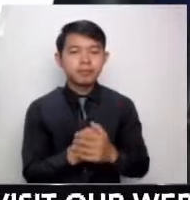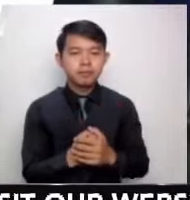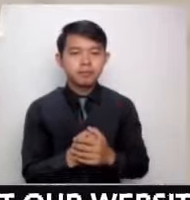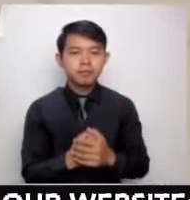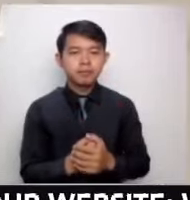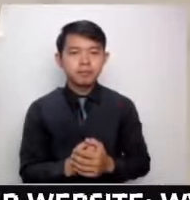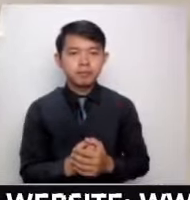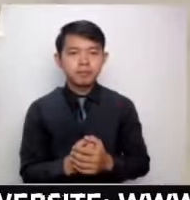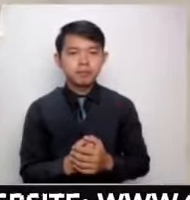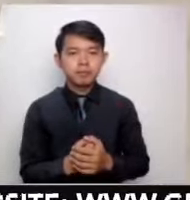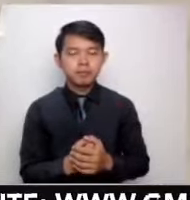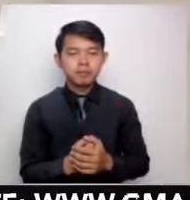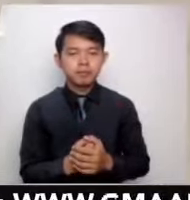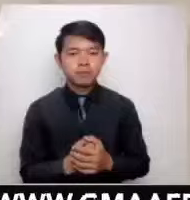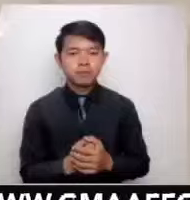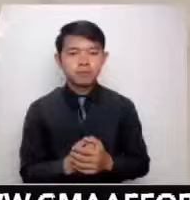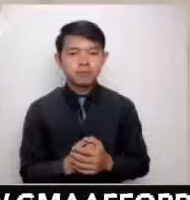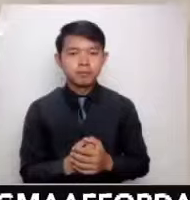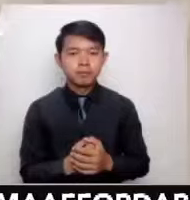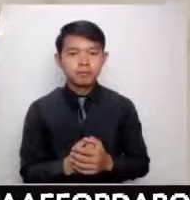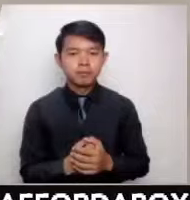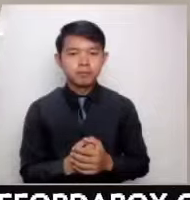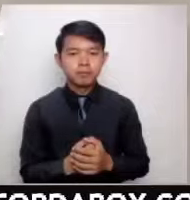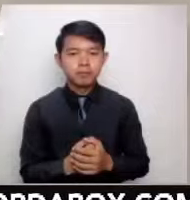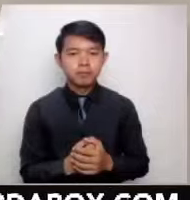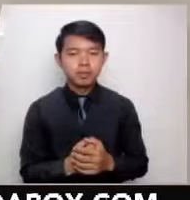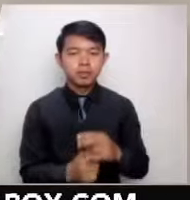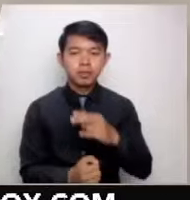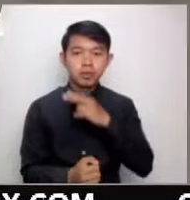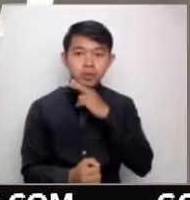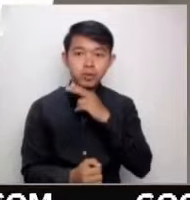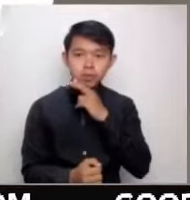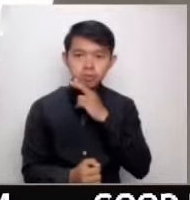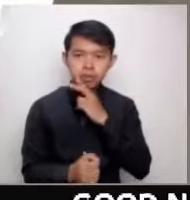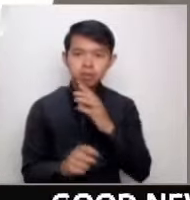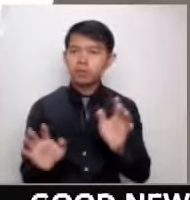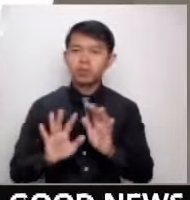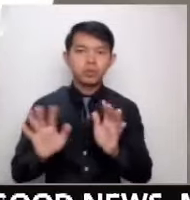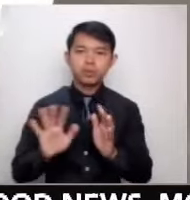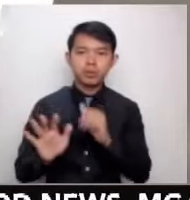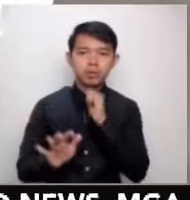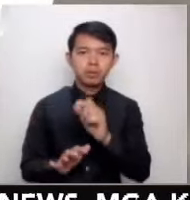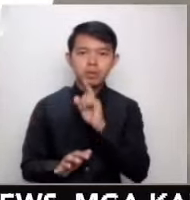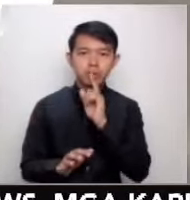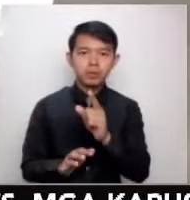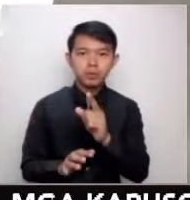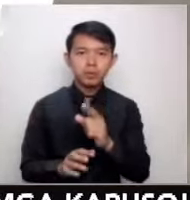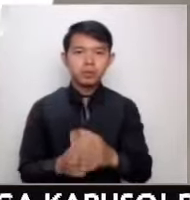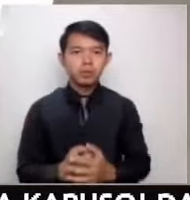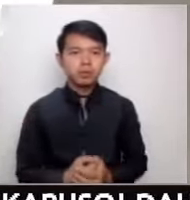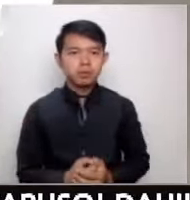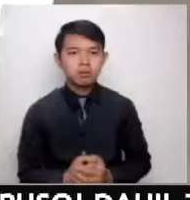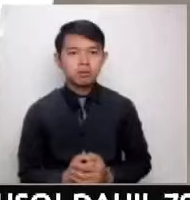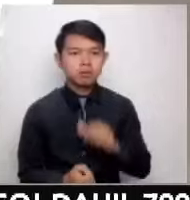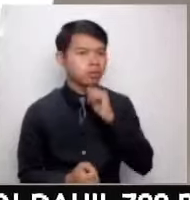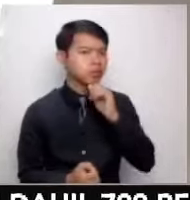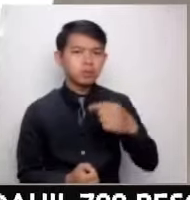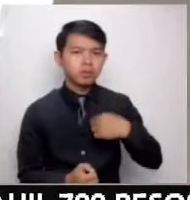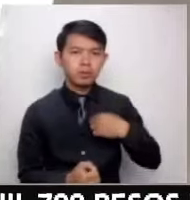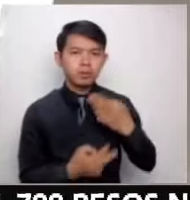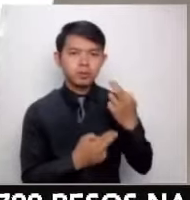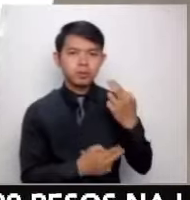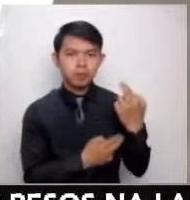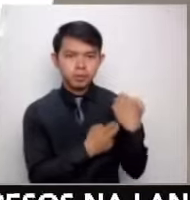gapon. Todo tanggi sa pamamaril ang suspect. Wala sir, hindi na ako namahalupan sir, kaya wala na ako nagibuhat